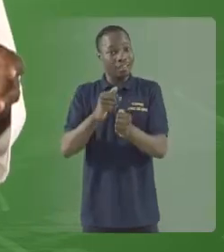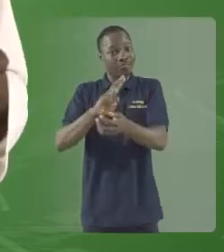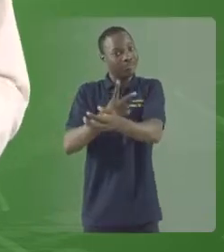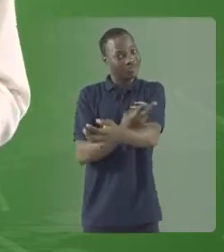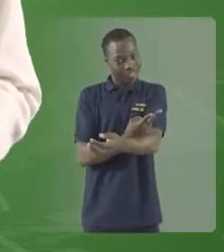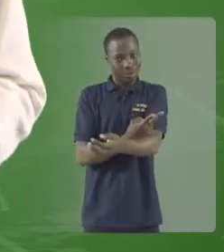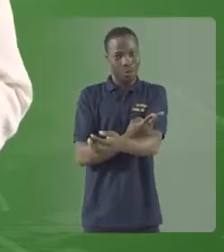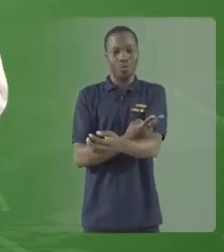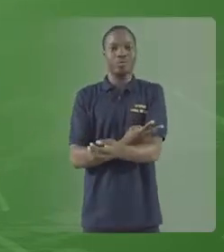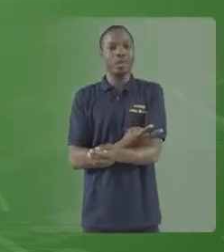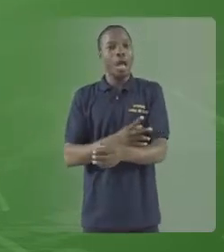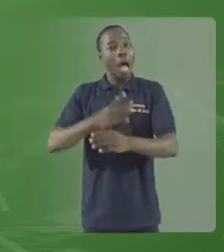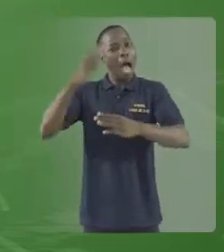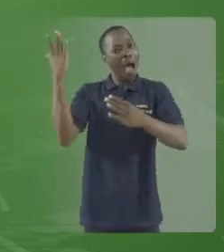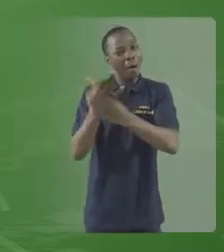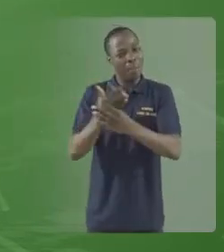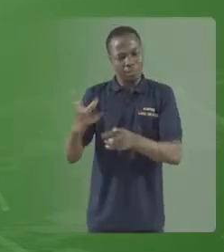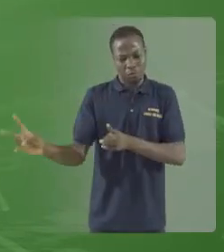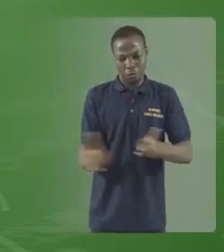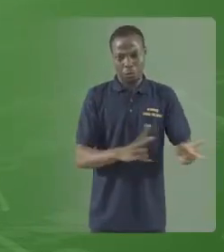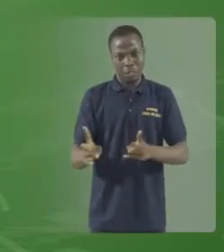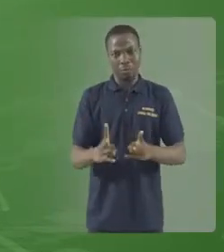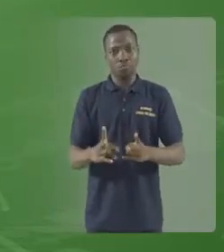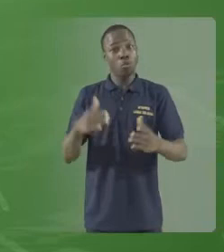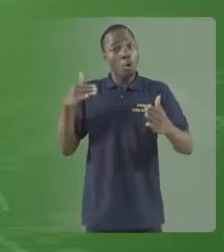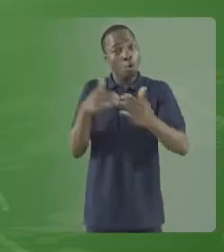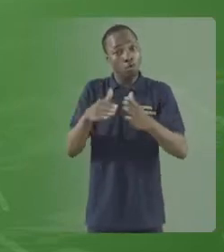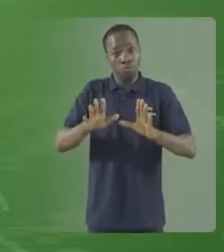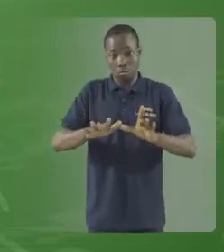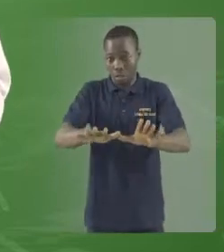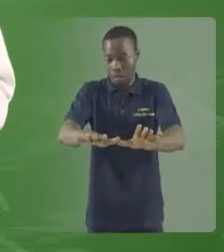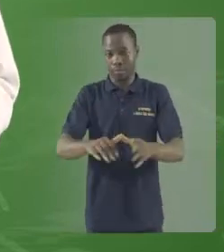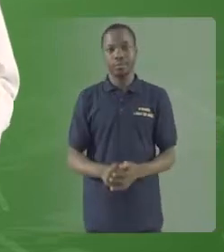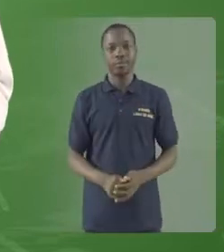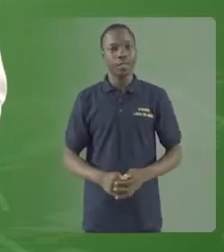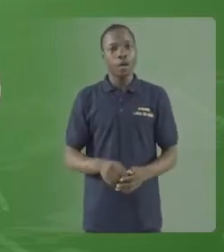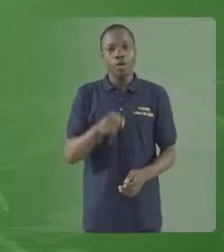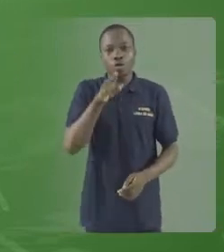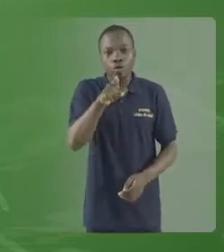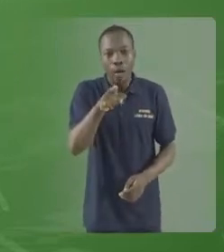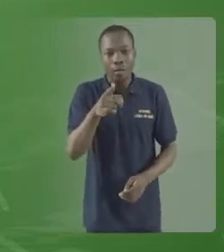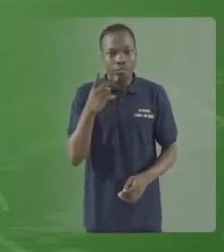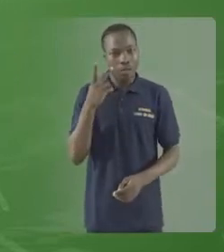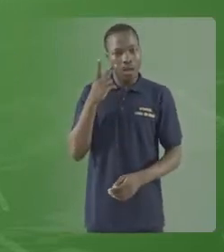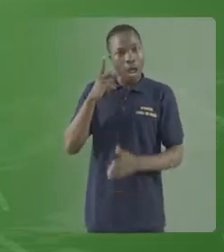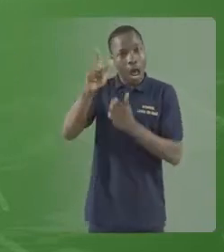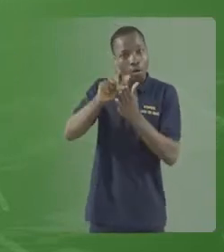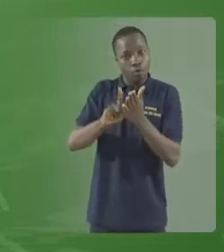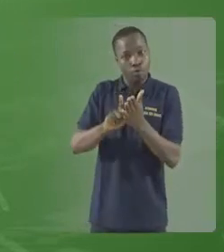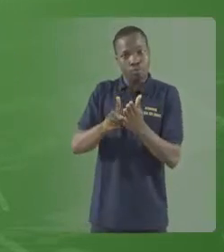Qu'allons-nous faire de ce texte? À partir de ce texte, nous allons recueillir